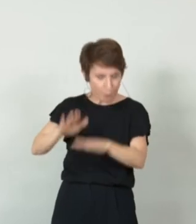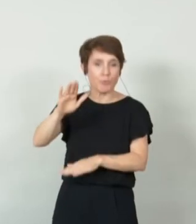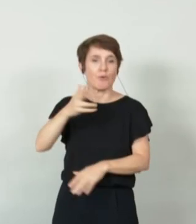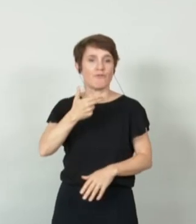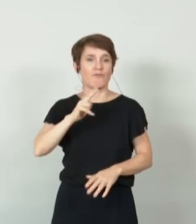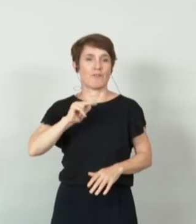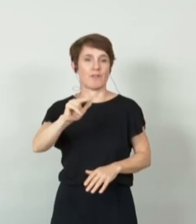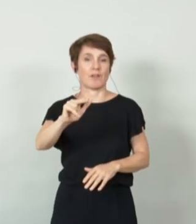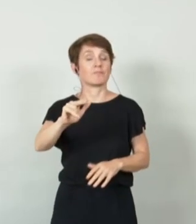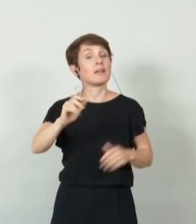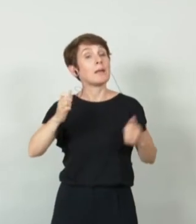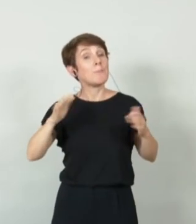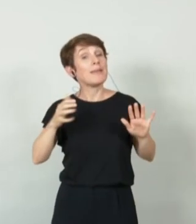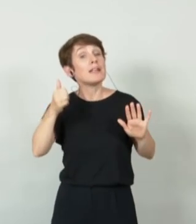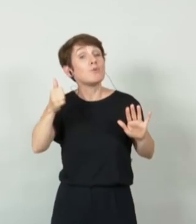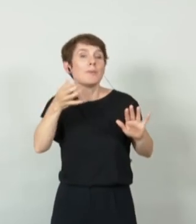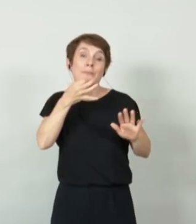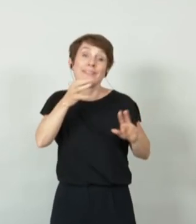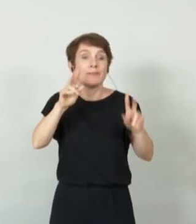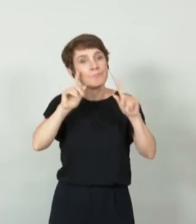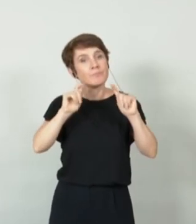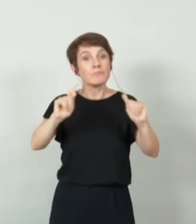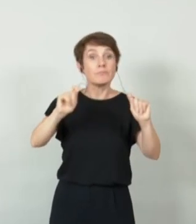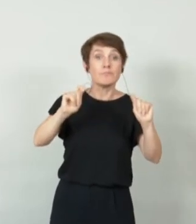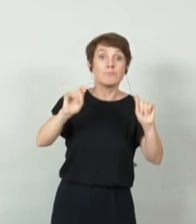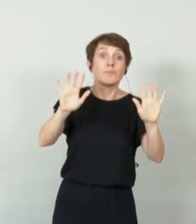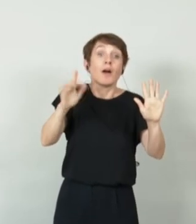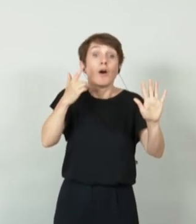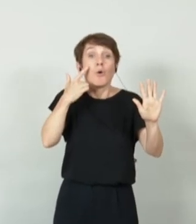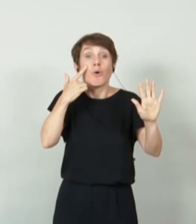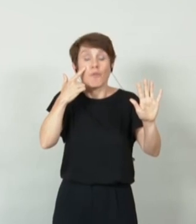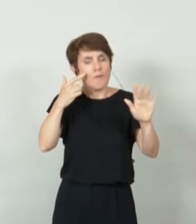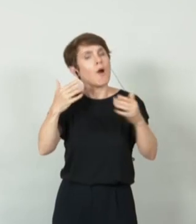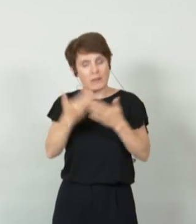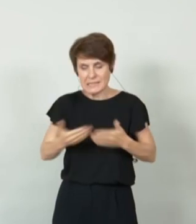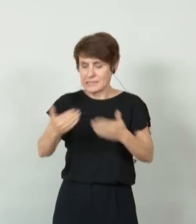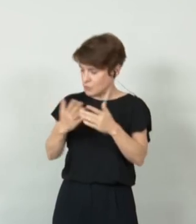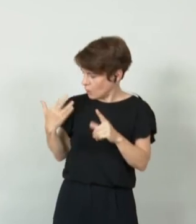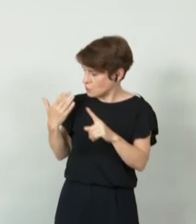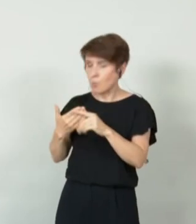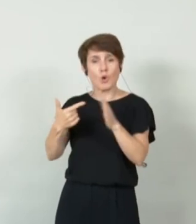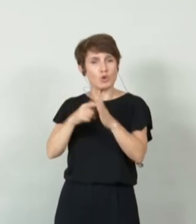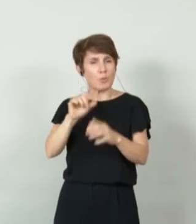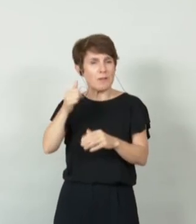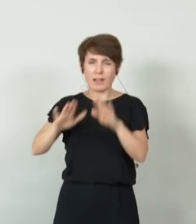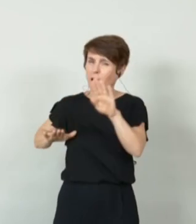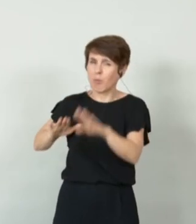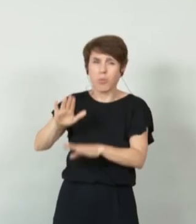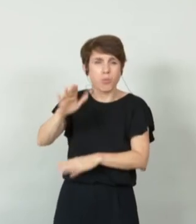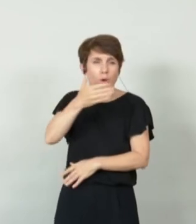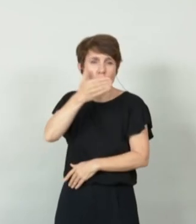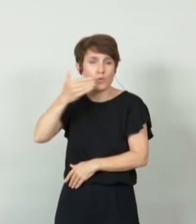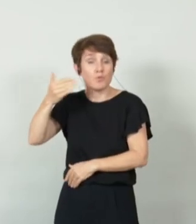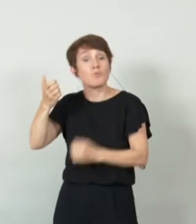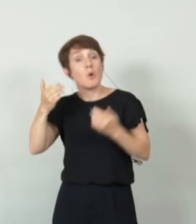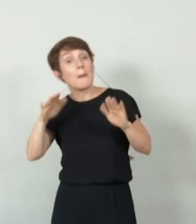prudent pour ne pas dire autre chose il a ajouté malgré une NAT amélioration liée à des facteurs conjoncturels la situation